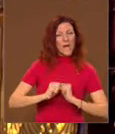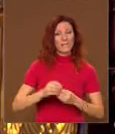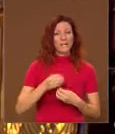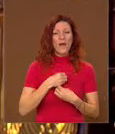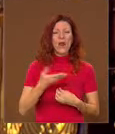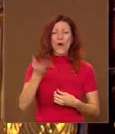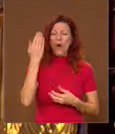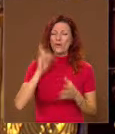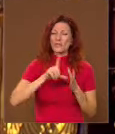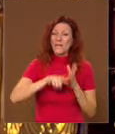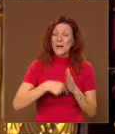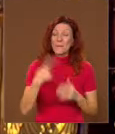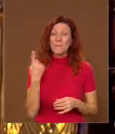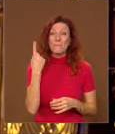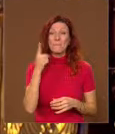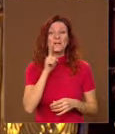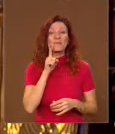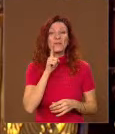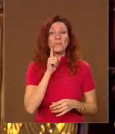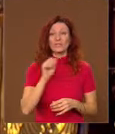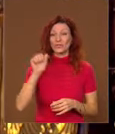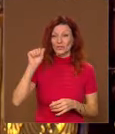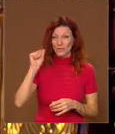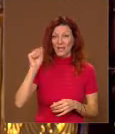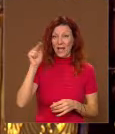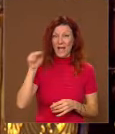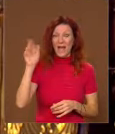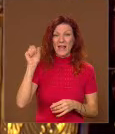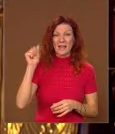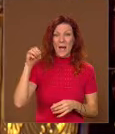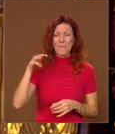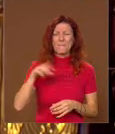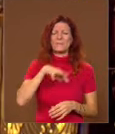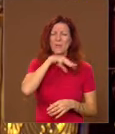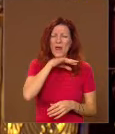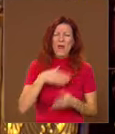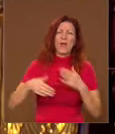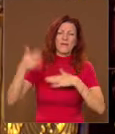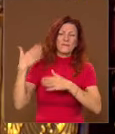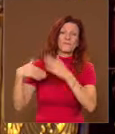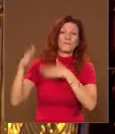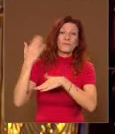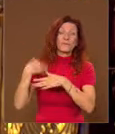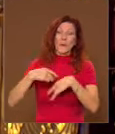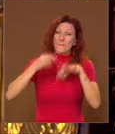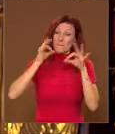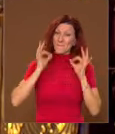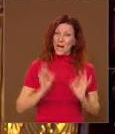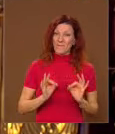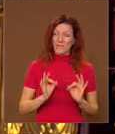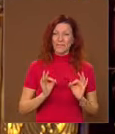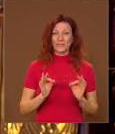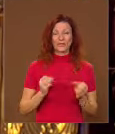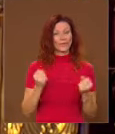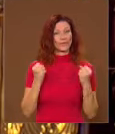Адам, Енох, Сим, Матусал, онези древни праведници и мъдреци, които